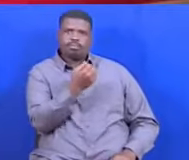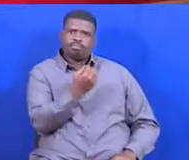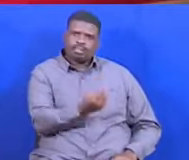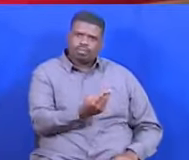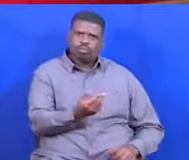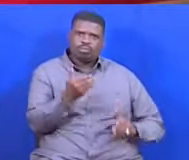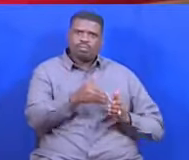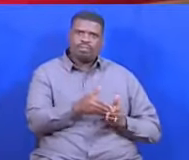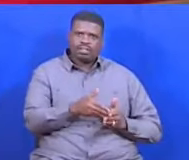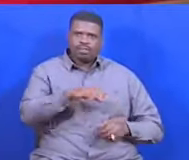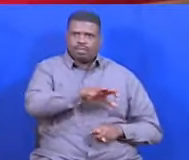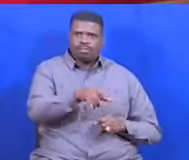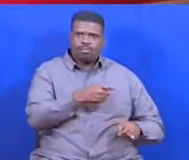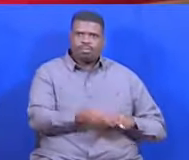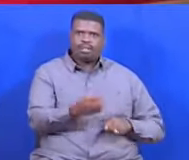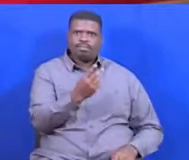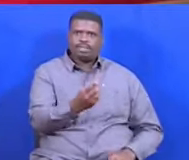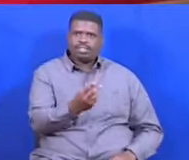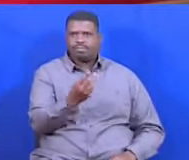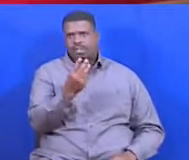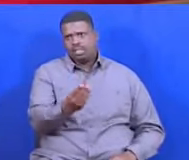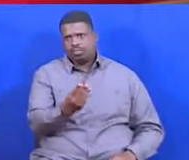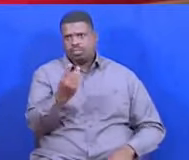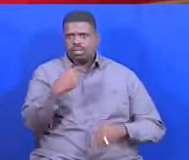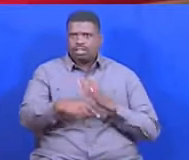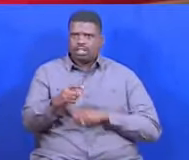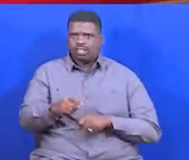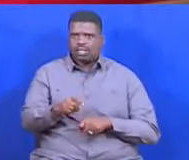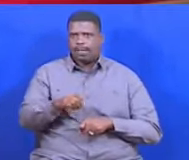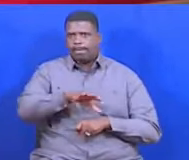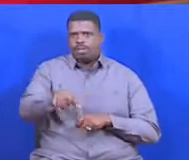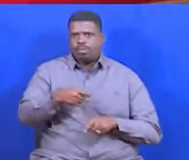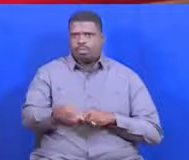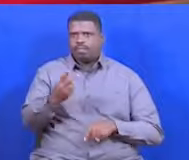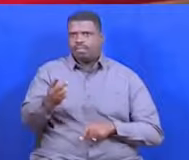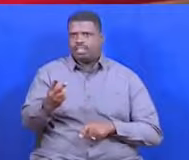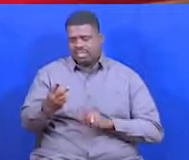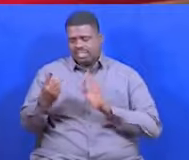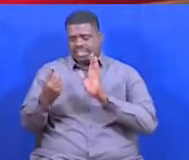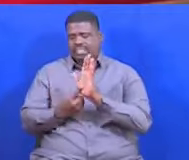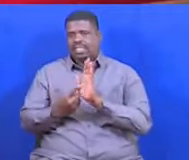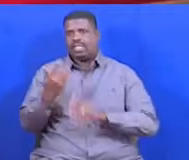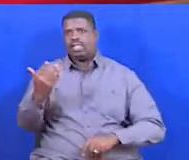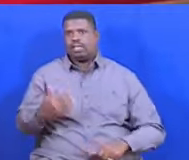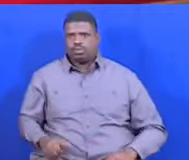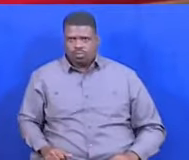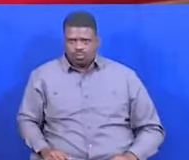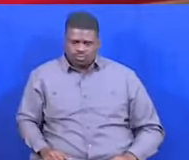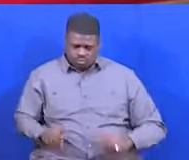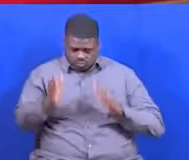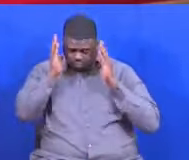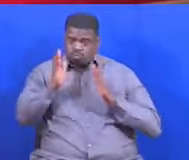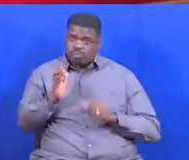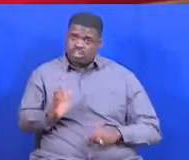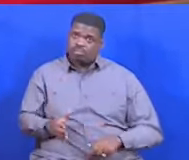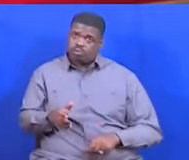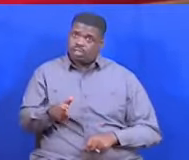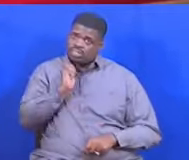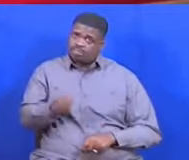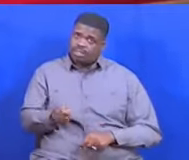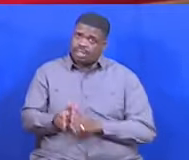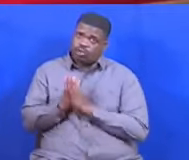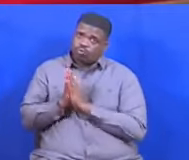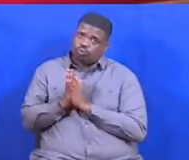katika majimbo 203 katika majimbo 265. Mheshimiwa Spika, nakushukuru wewe mwenyewe